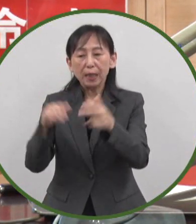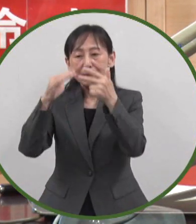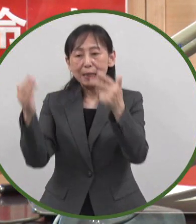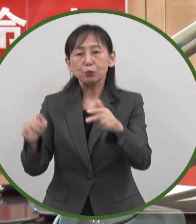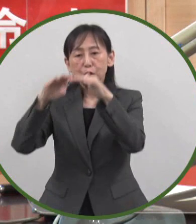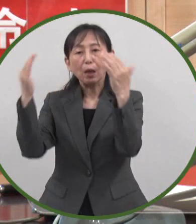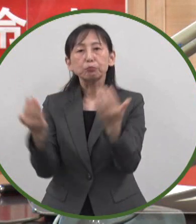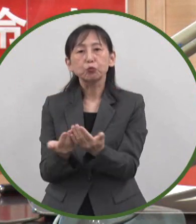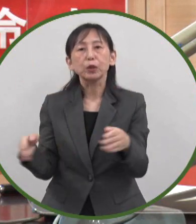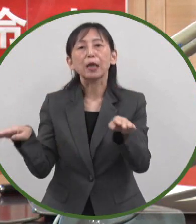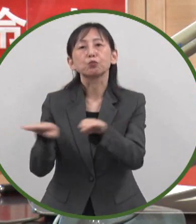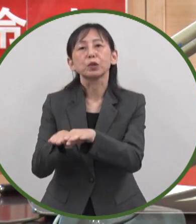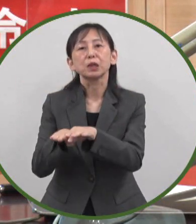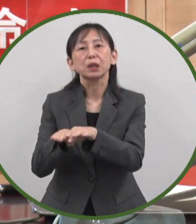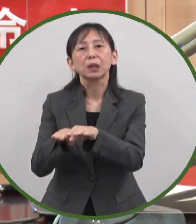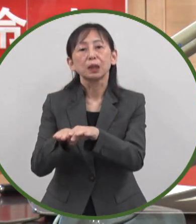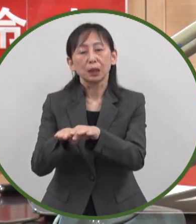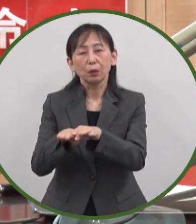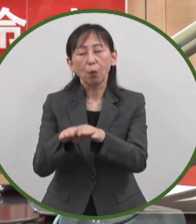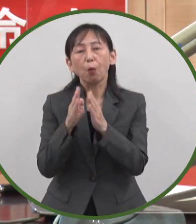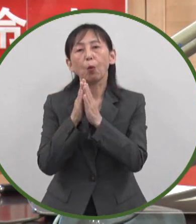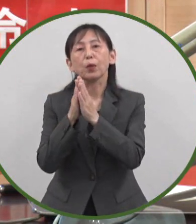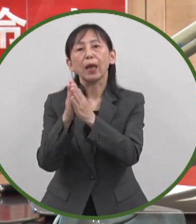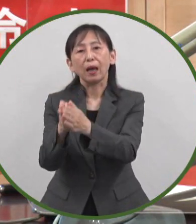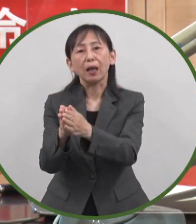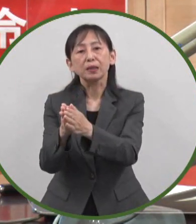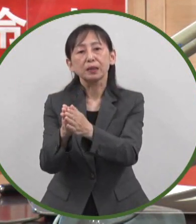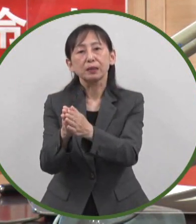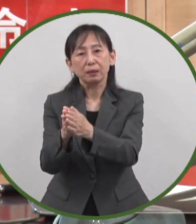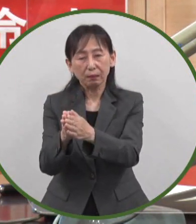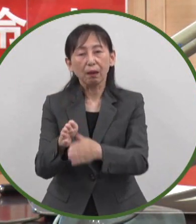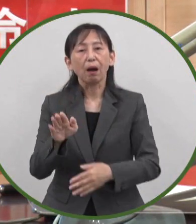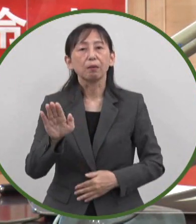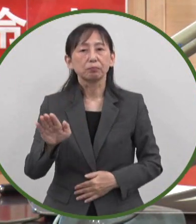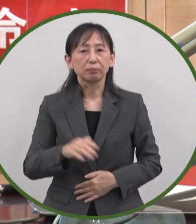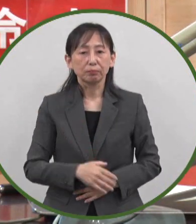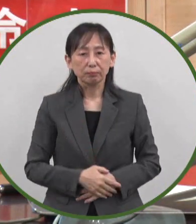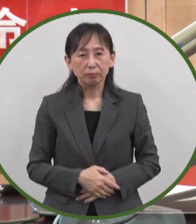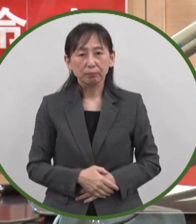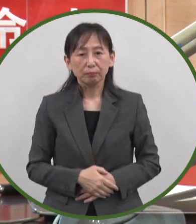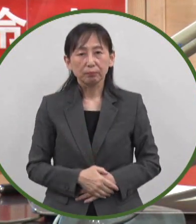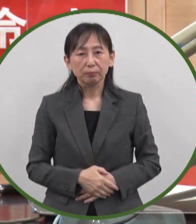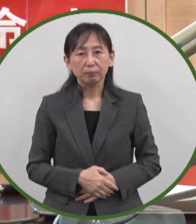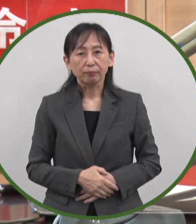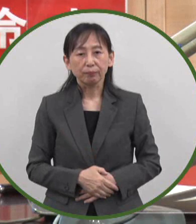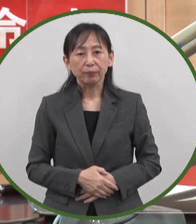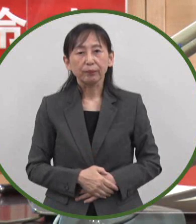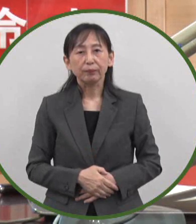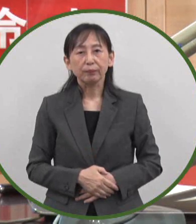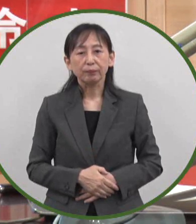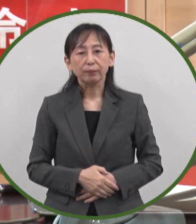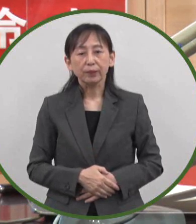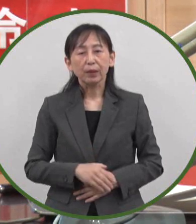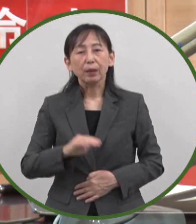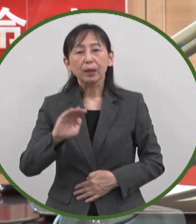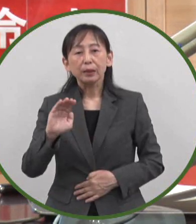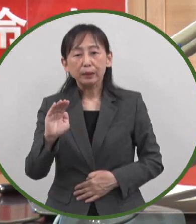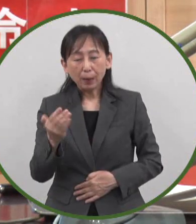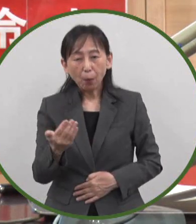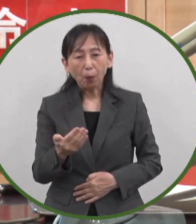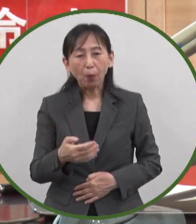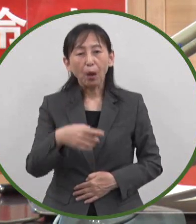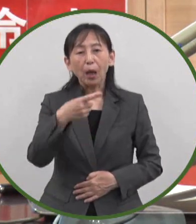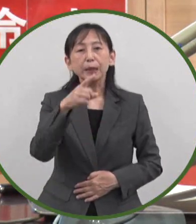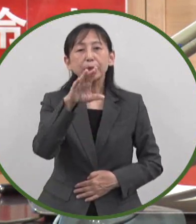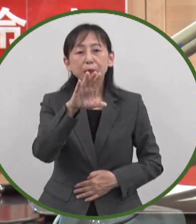ださいという要請、休業の要請をしています。ただそれがですね、そもそもでいうと1万